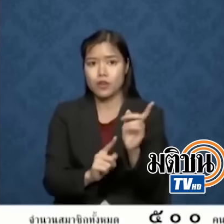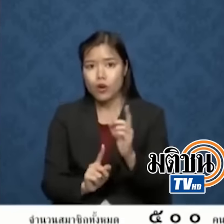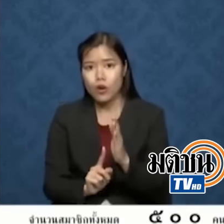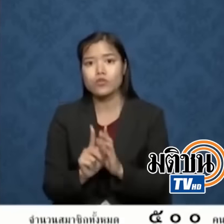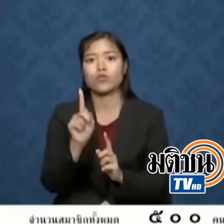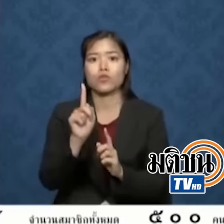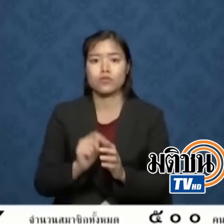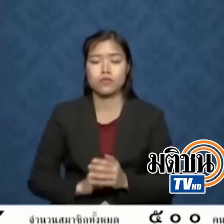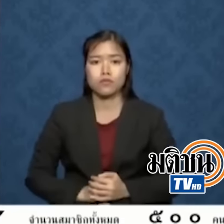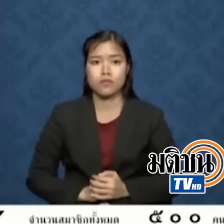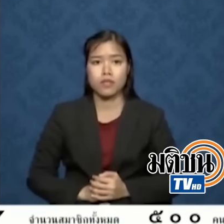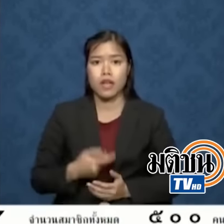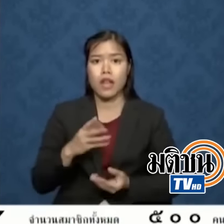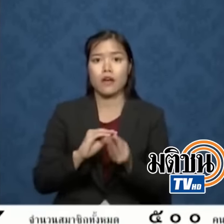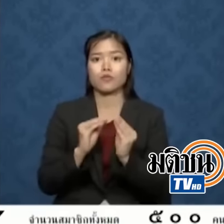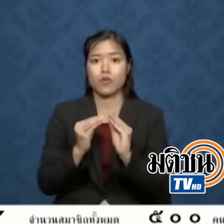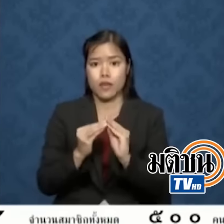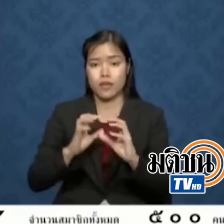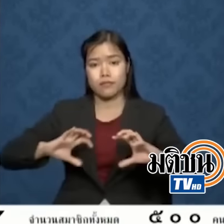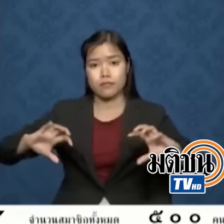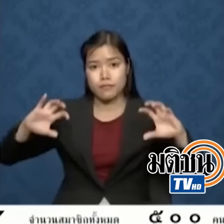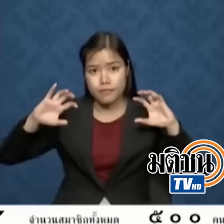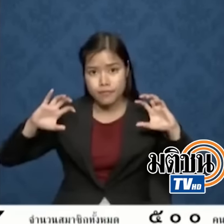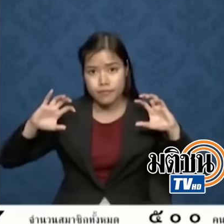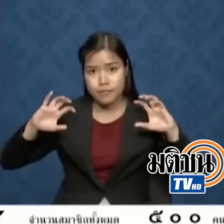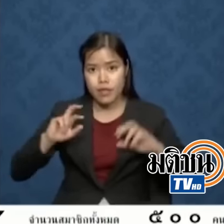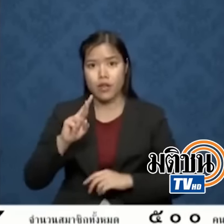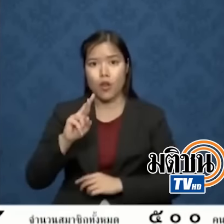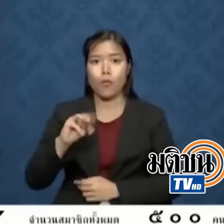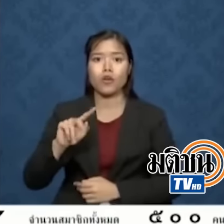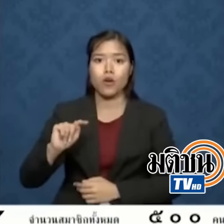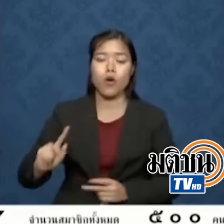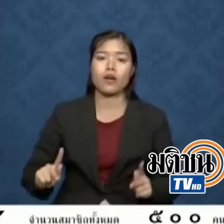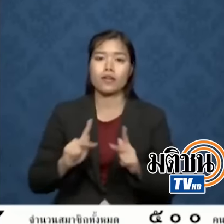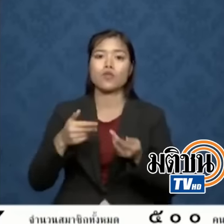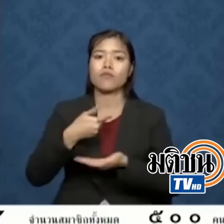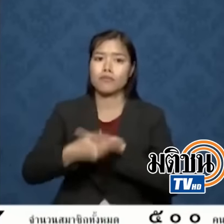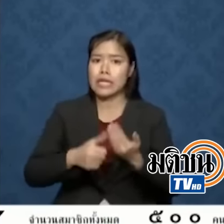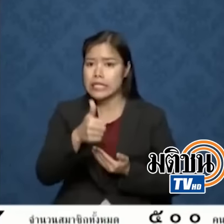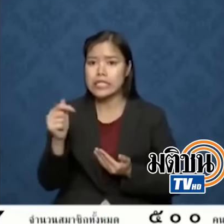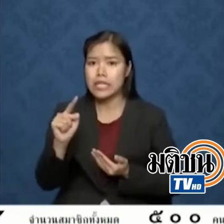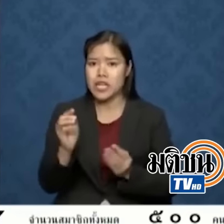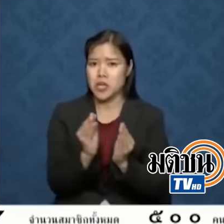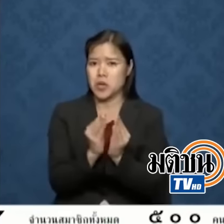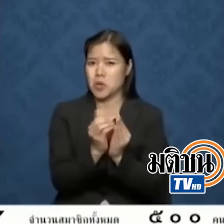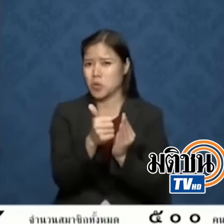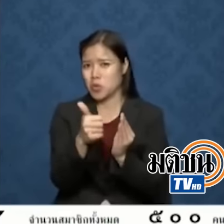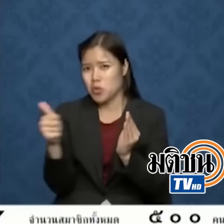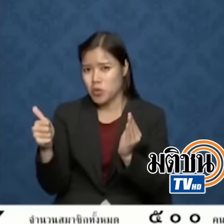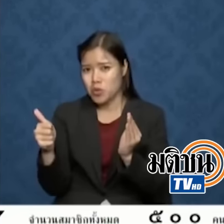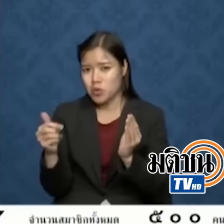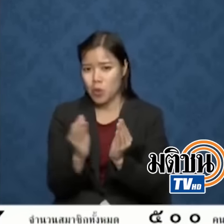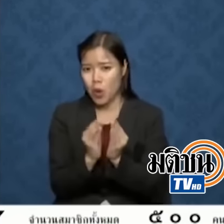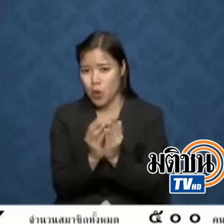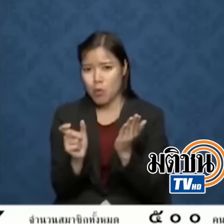ตัวเลขแบบที่รัฐบาลหรือท่านรัฐมนตรีว่าการกระทรวงพาณิชย์นำมาแสดงมีข้อดีคืออะไรมันดูสูงสูงอย่างที่ท่